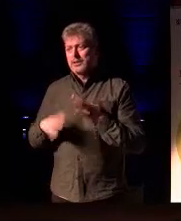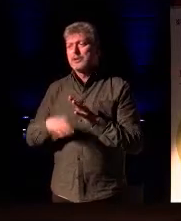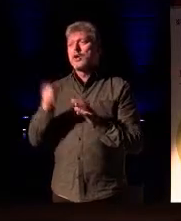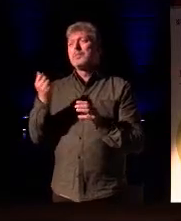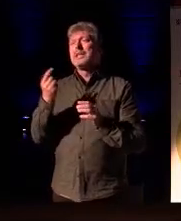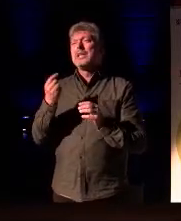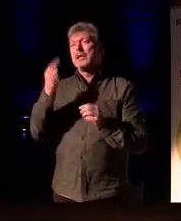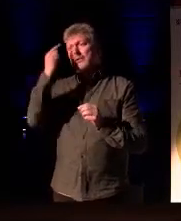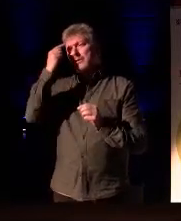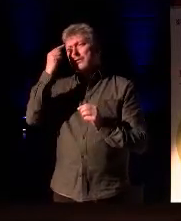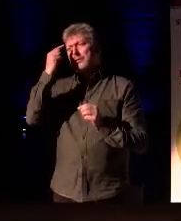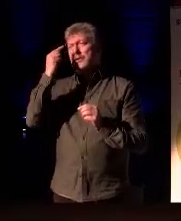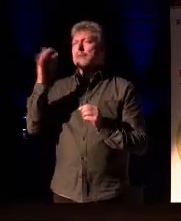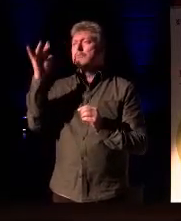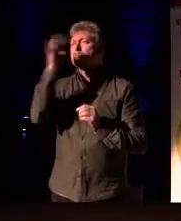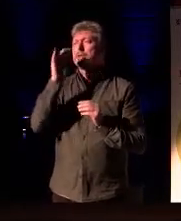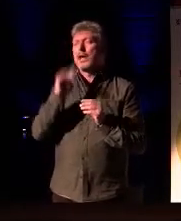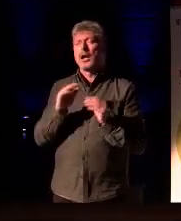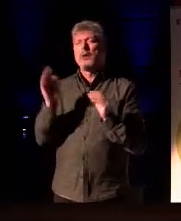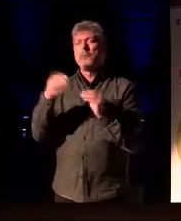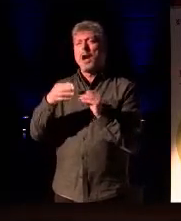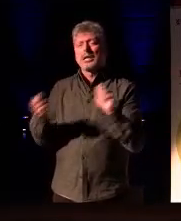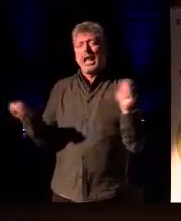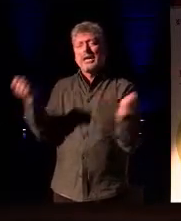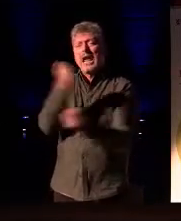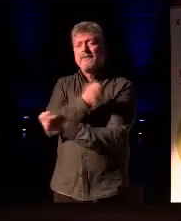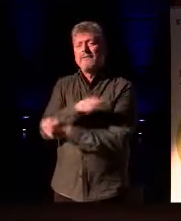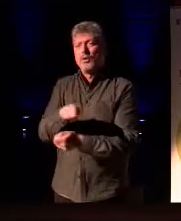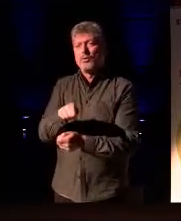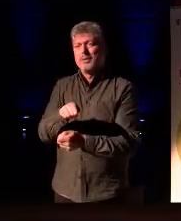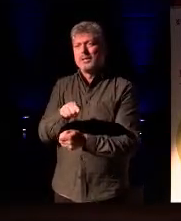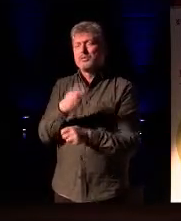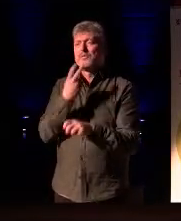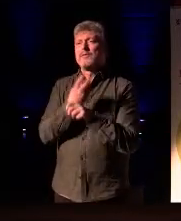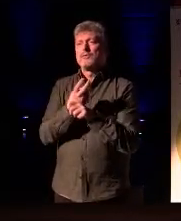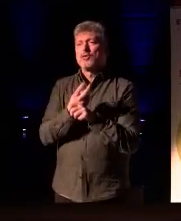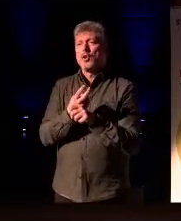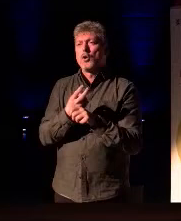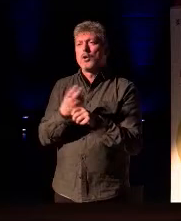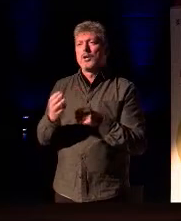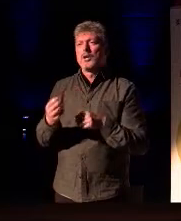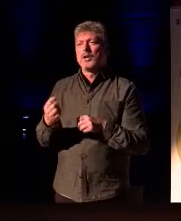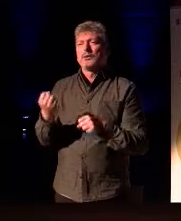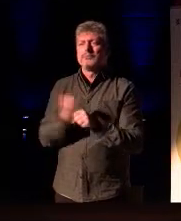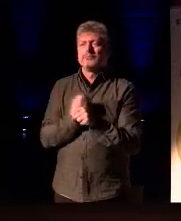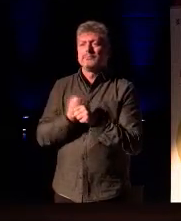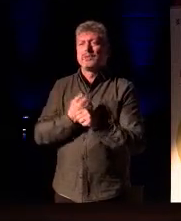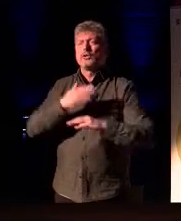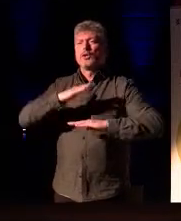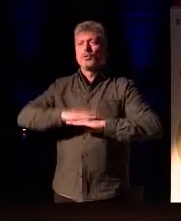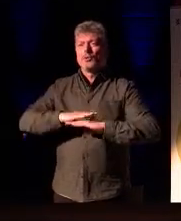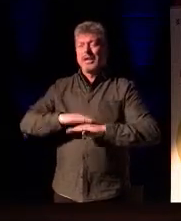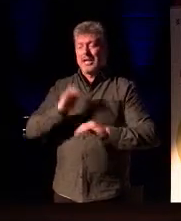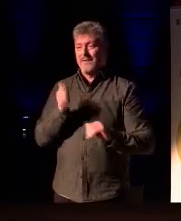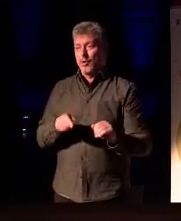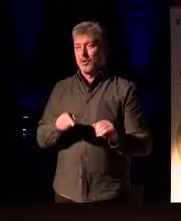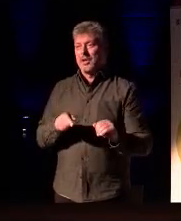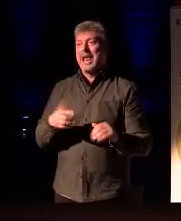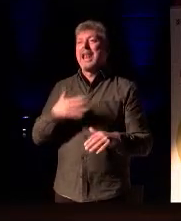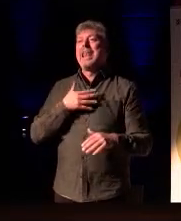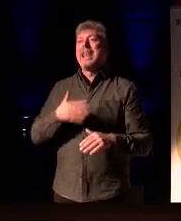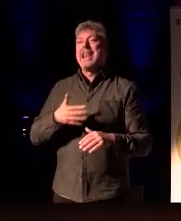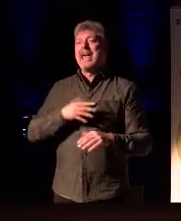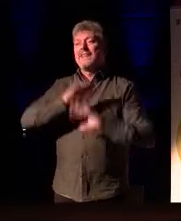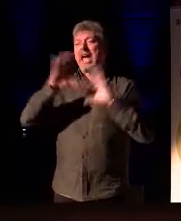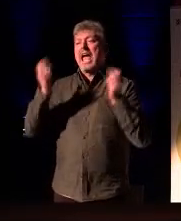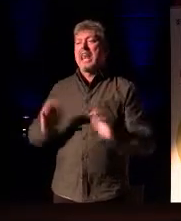tanken bak reformen som vi holder på å forsøke å danne grunnlaget for nå. Leve hele livet. Jeg